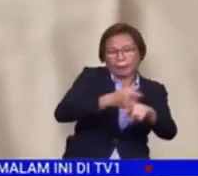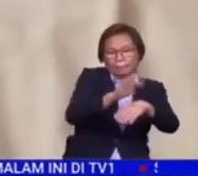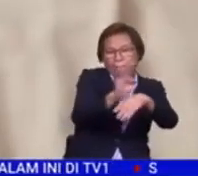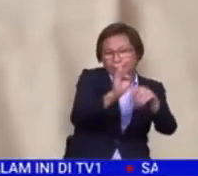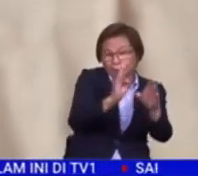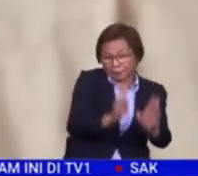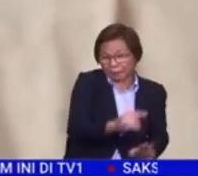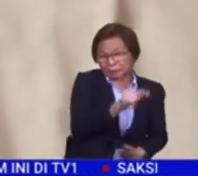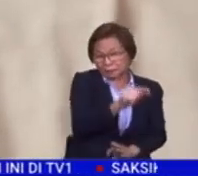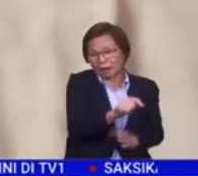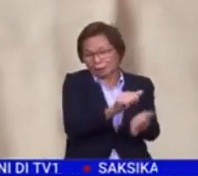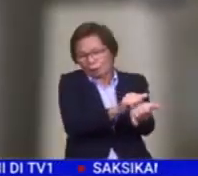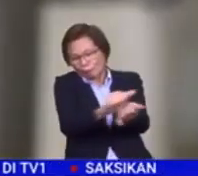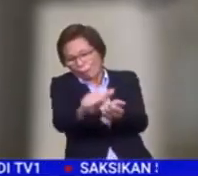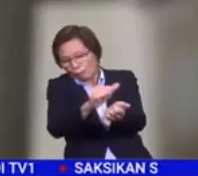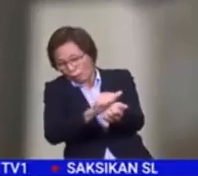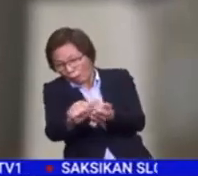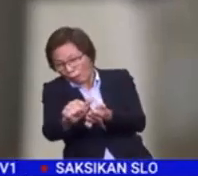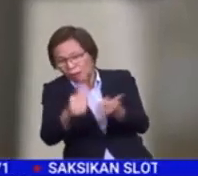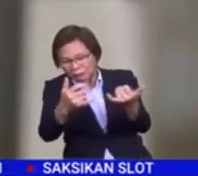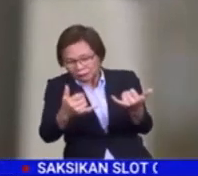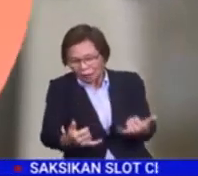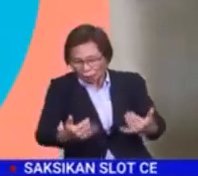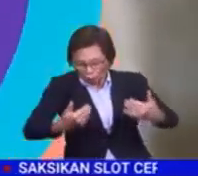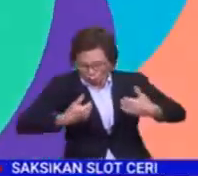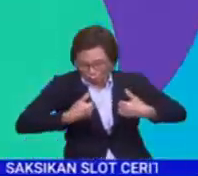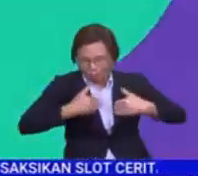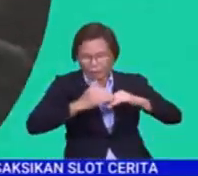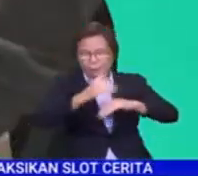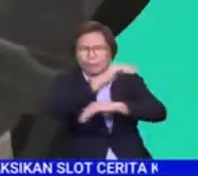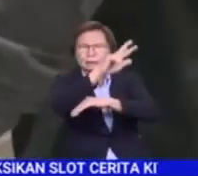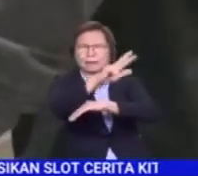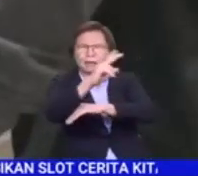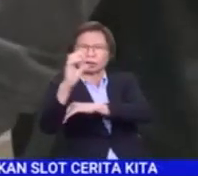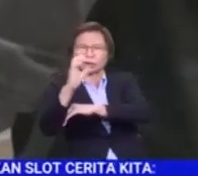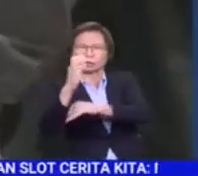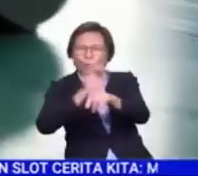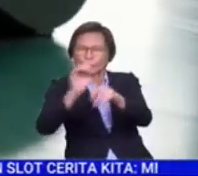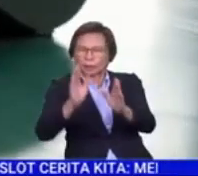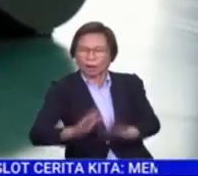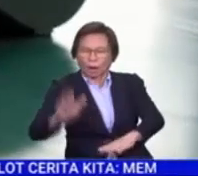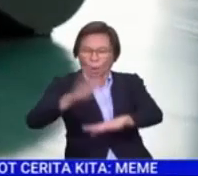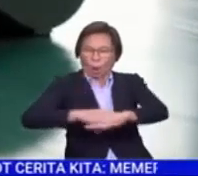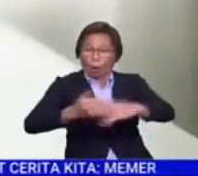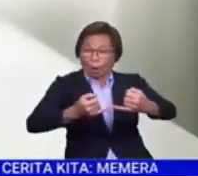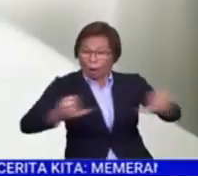peniaga yang diluluskan. Ketika ini terdapat lebih 300 peniaga